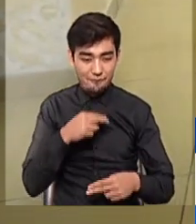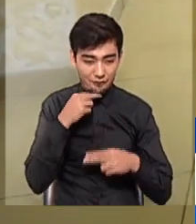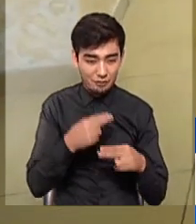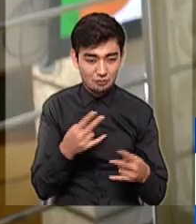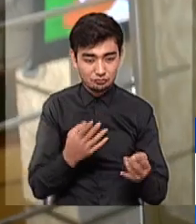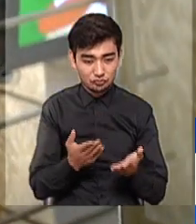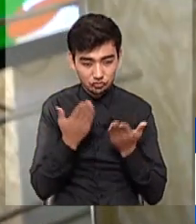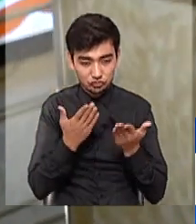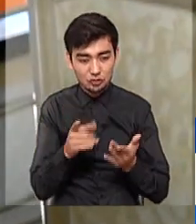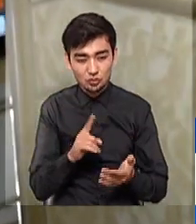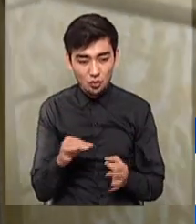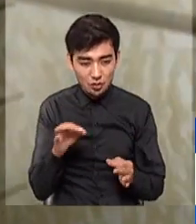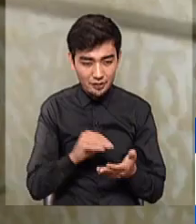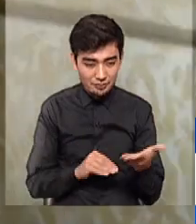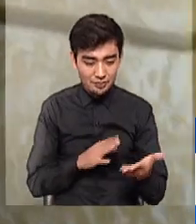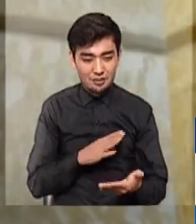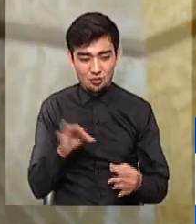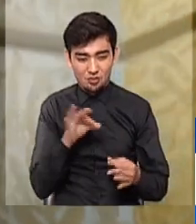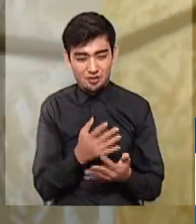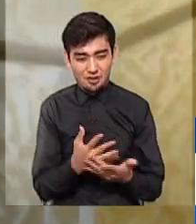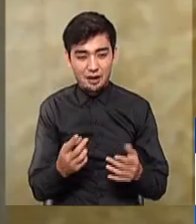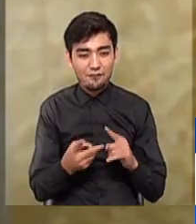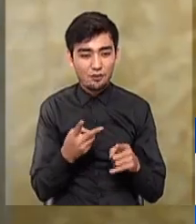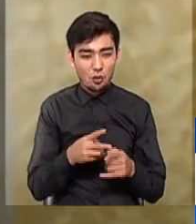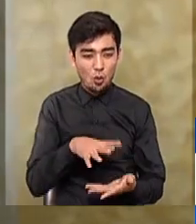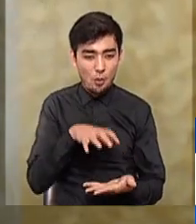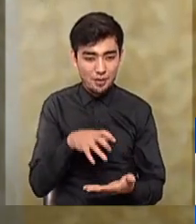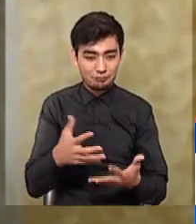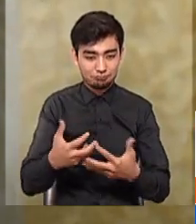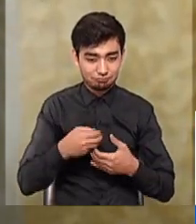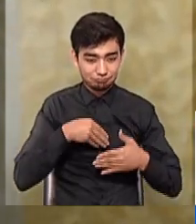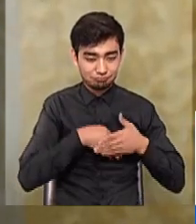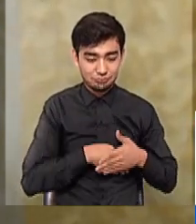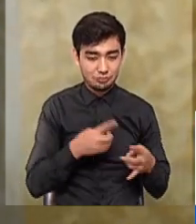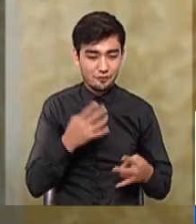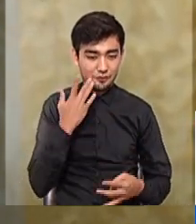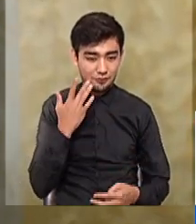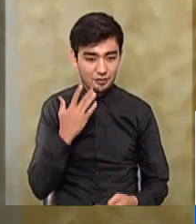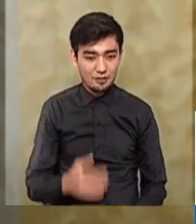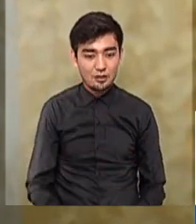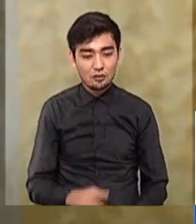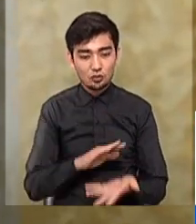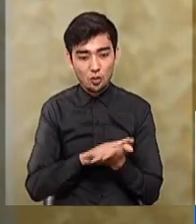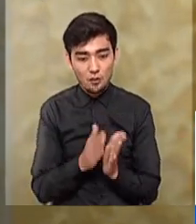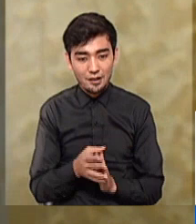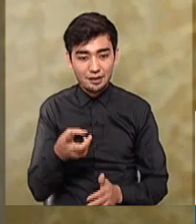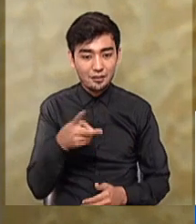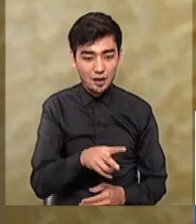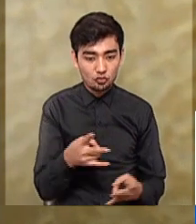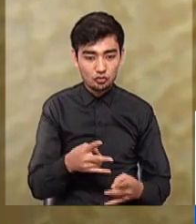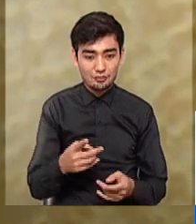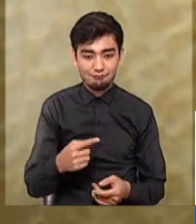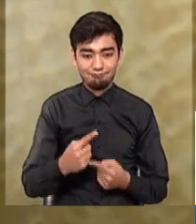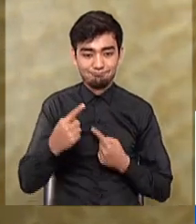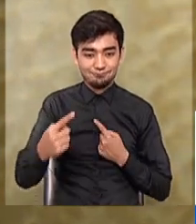с его положениями А еще нужно забрать второй экземплярте договор должен быть составлен в двух экземплярах